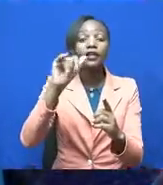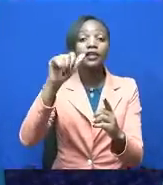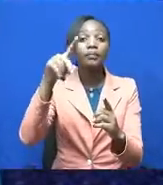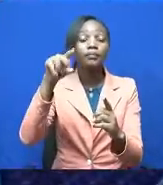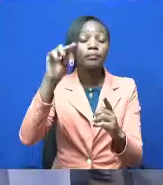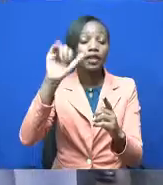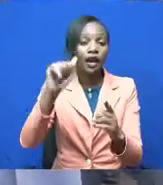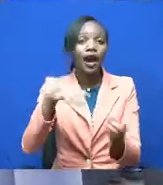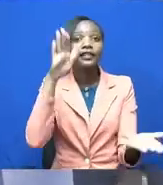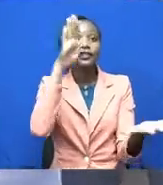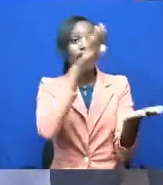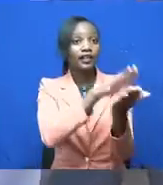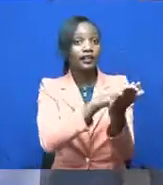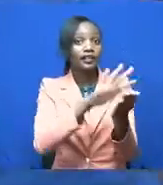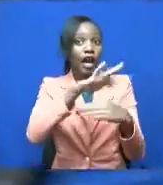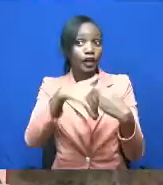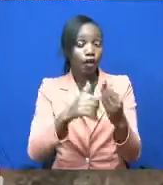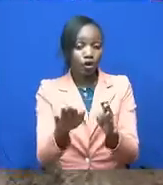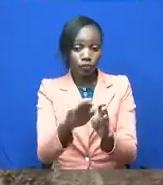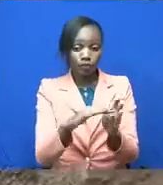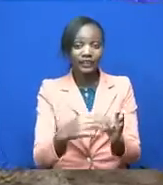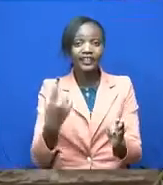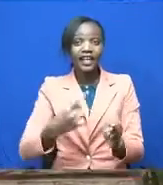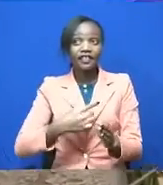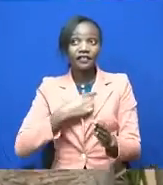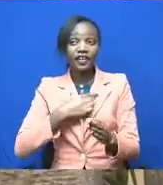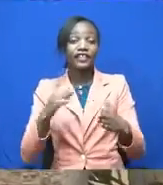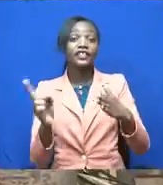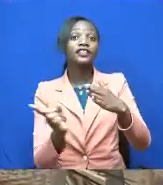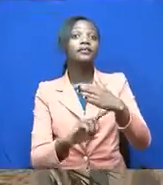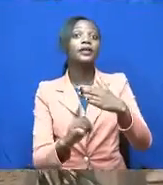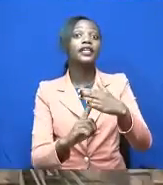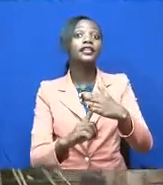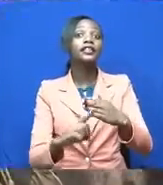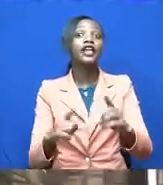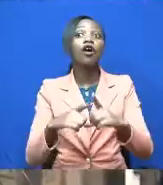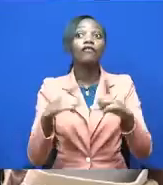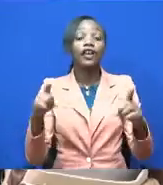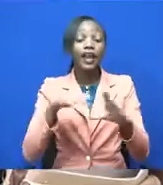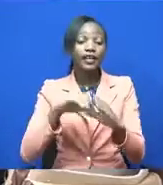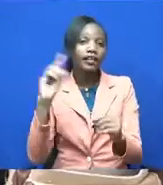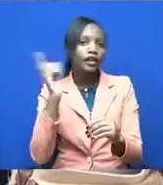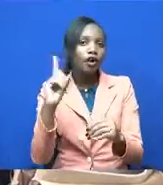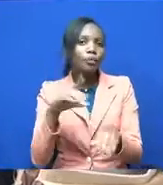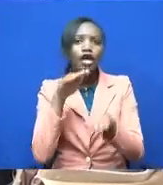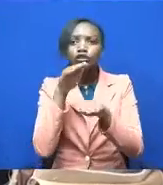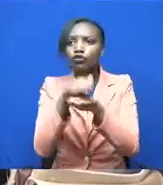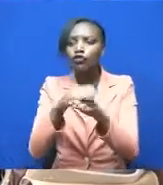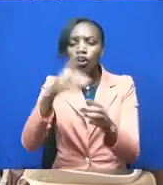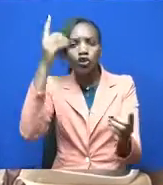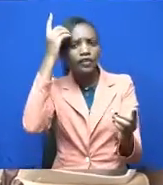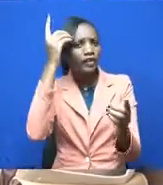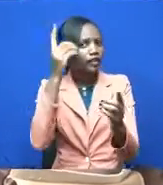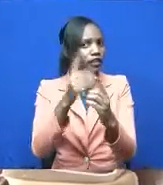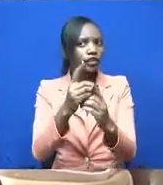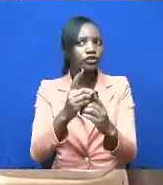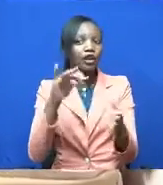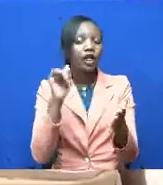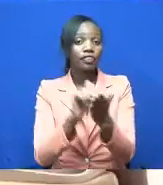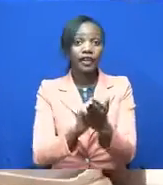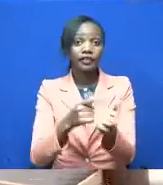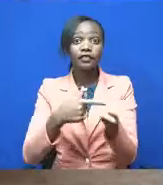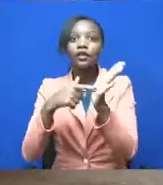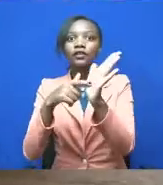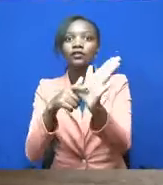Isiolo, Turkana na Kajiado walizuru Wizara ya Ardhi jijini Nairobi kufuatilia hatua ya stakabadhi walizowasilisha